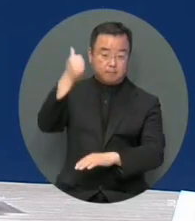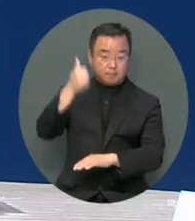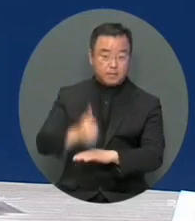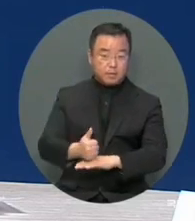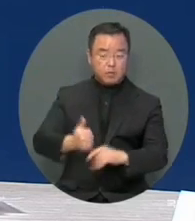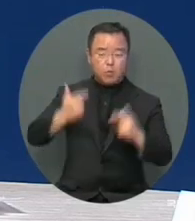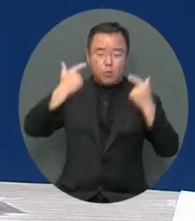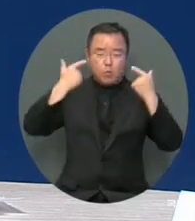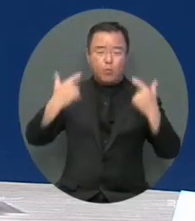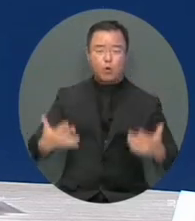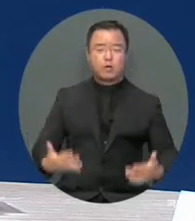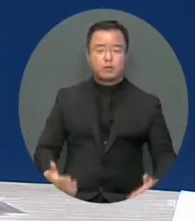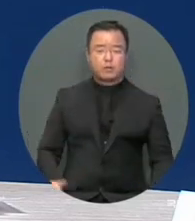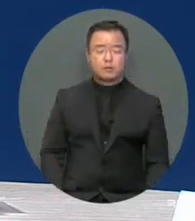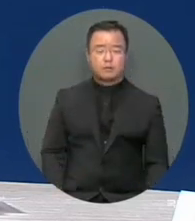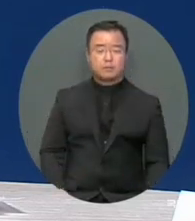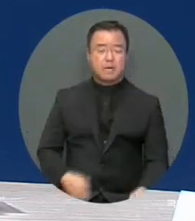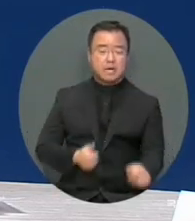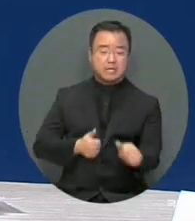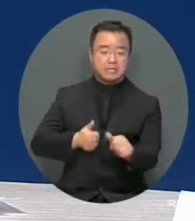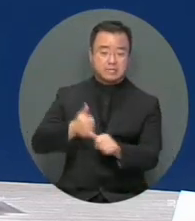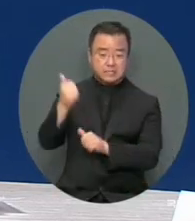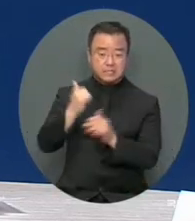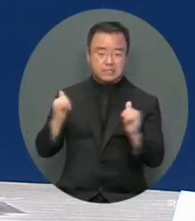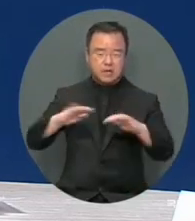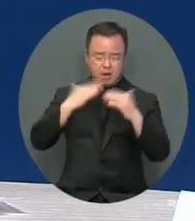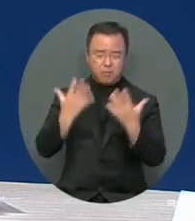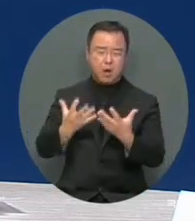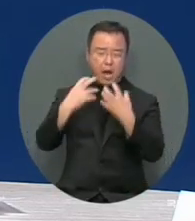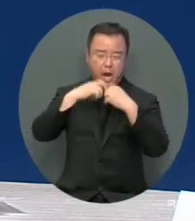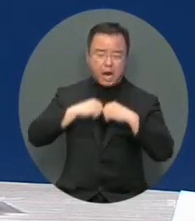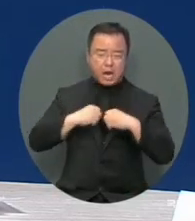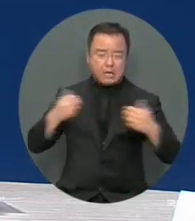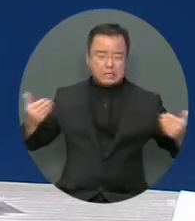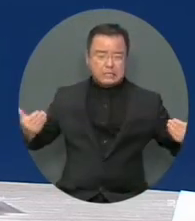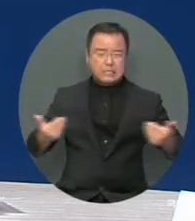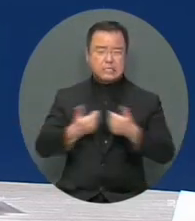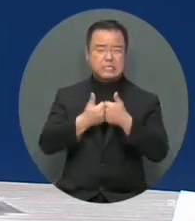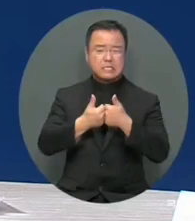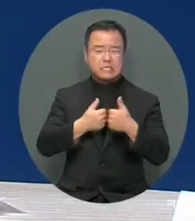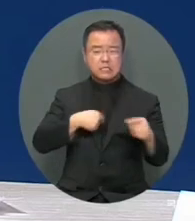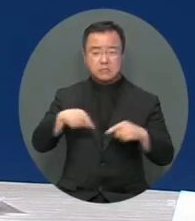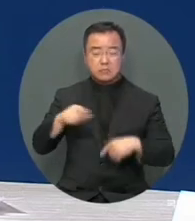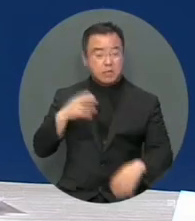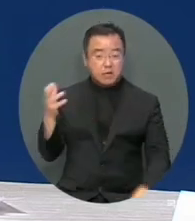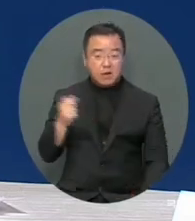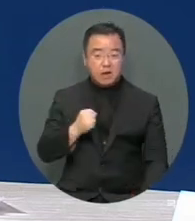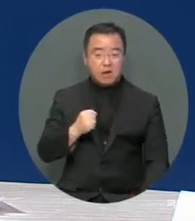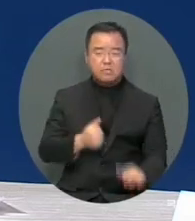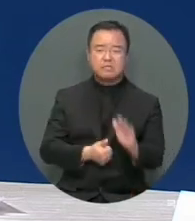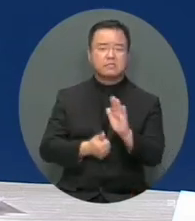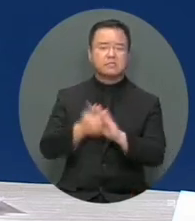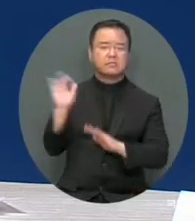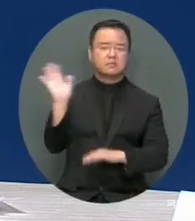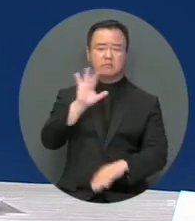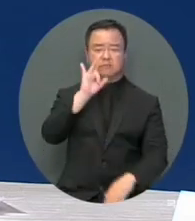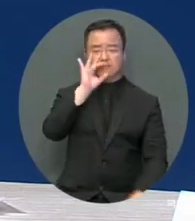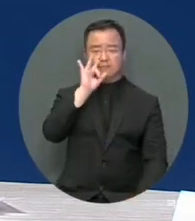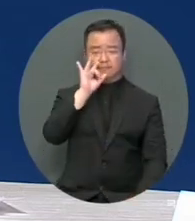분명했습니다. 승자 독식과 극한 대립의 정치로는 더 이상 희망이 없다는 것입니다.